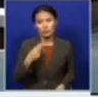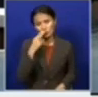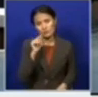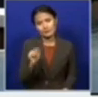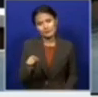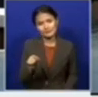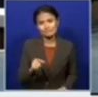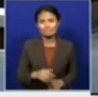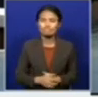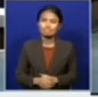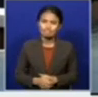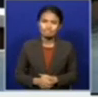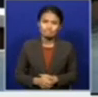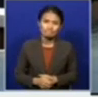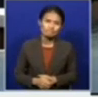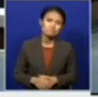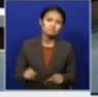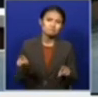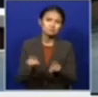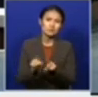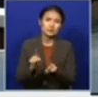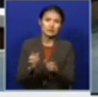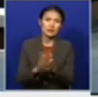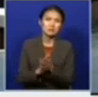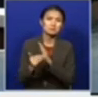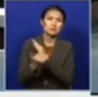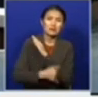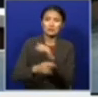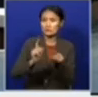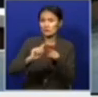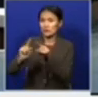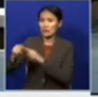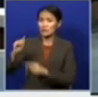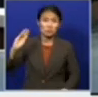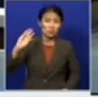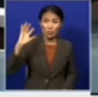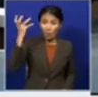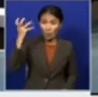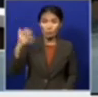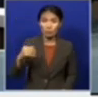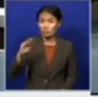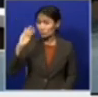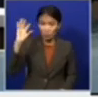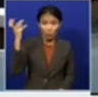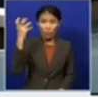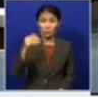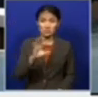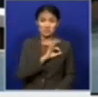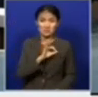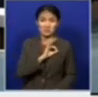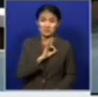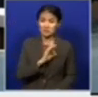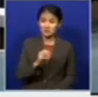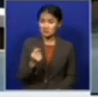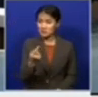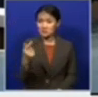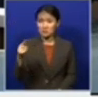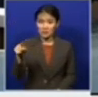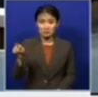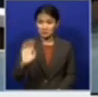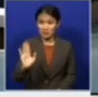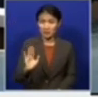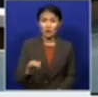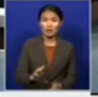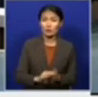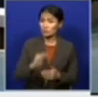ครั้งมโหฬารขนาดนี้ดิฉันย้ำนะคะว่าความตกลง CPTPP ค่ะเป็นความตกลง